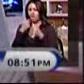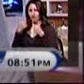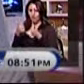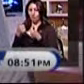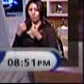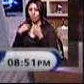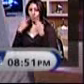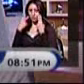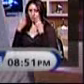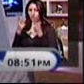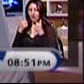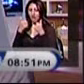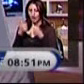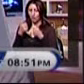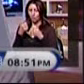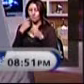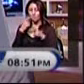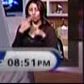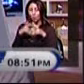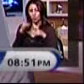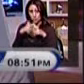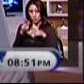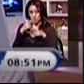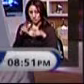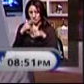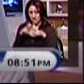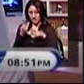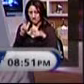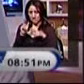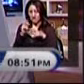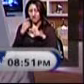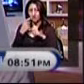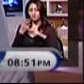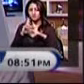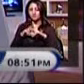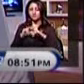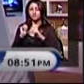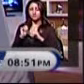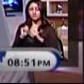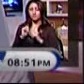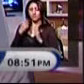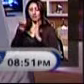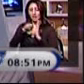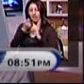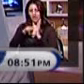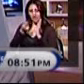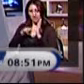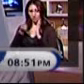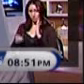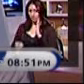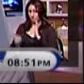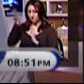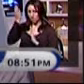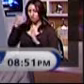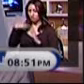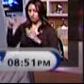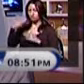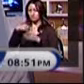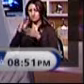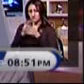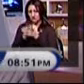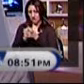جدا. المسلسل الاستاذ عاطف بشاي كاتب كبير وصديقي،